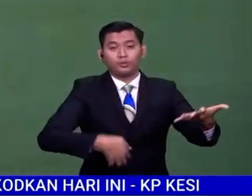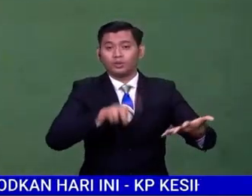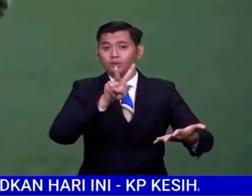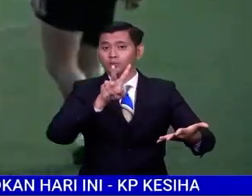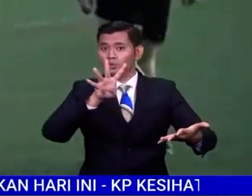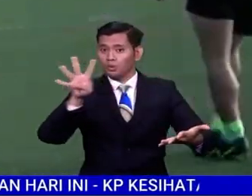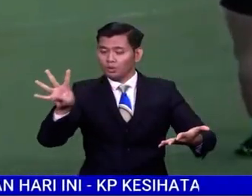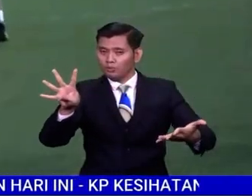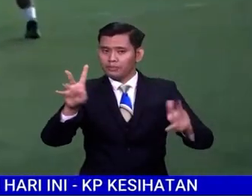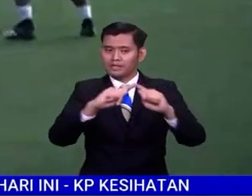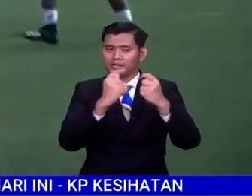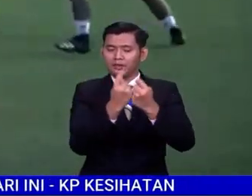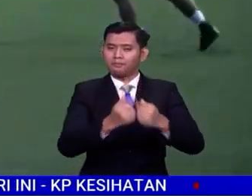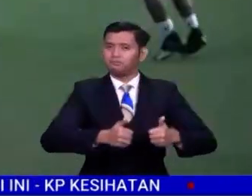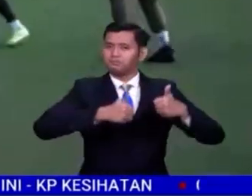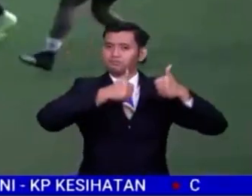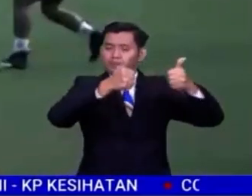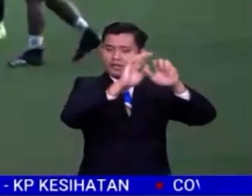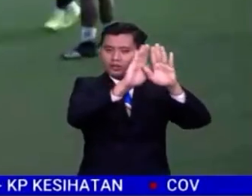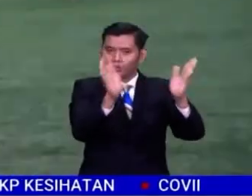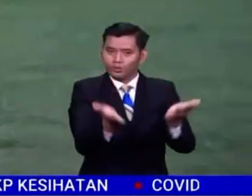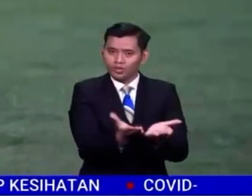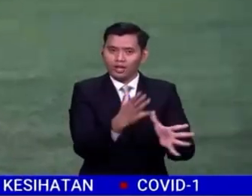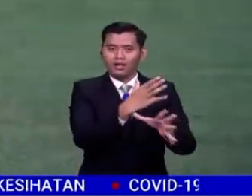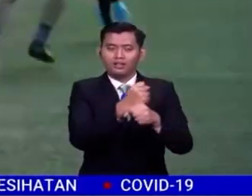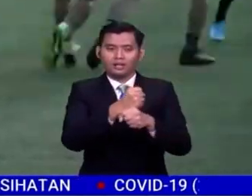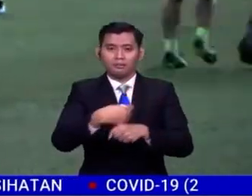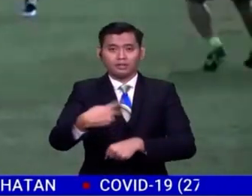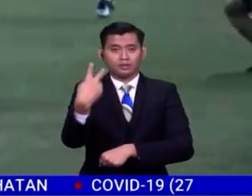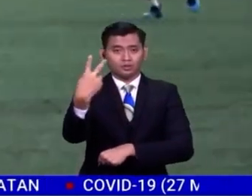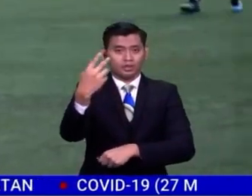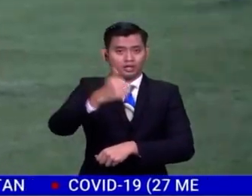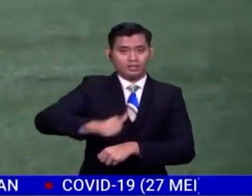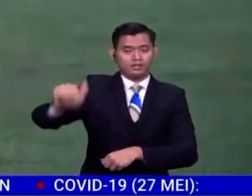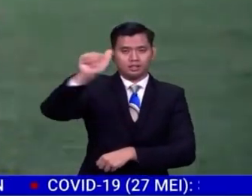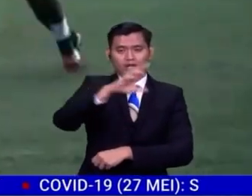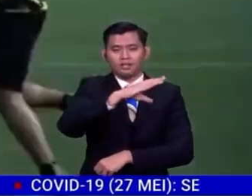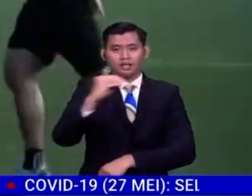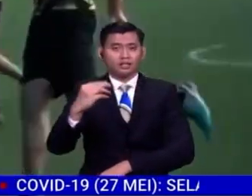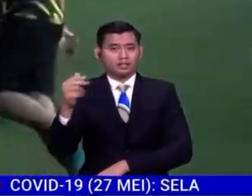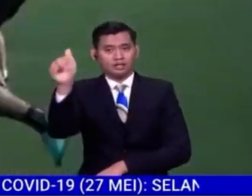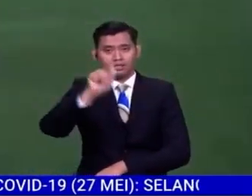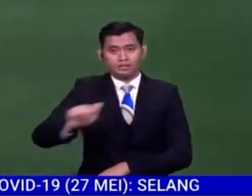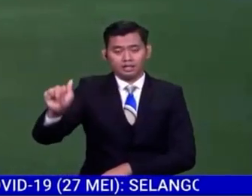dunia, malah turut menghuni ranking ke-6 Asia selain ranking kedua di Asia Tenggara.